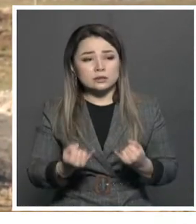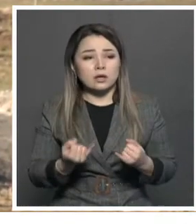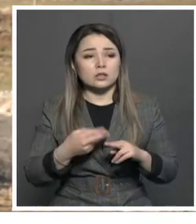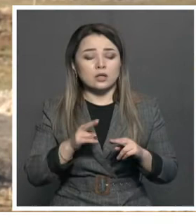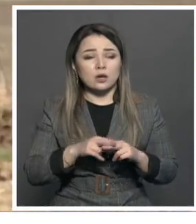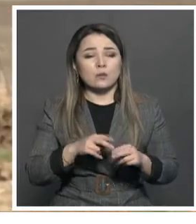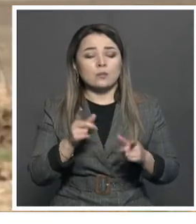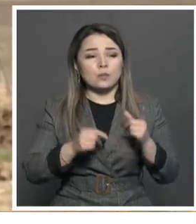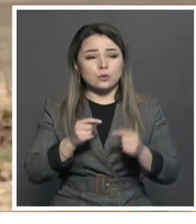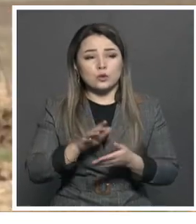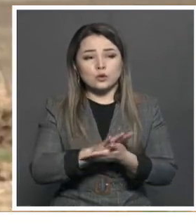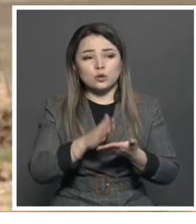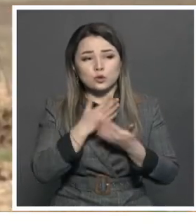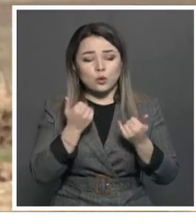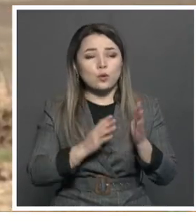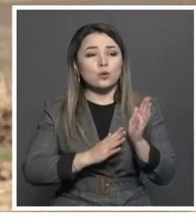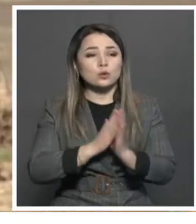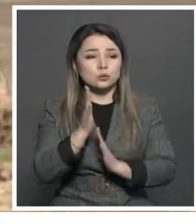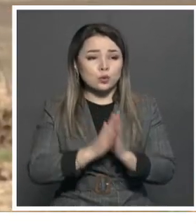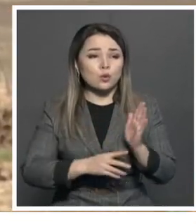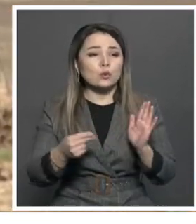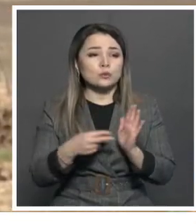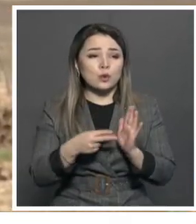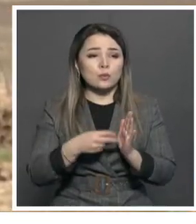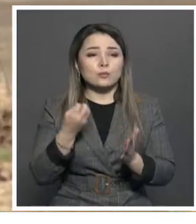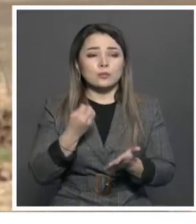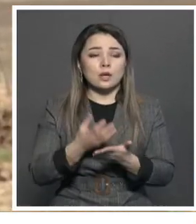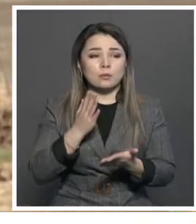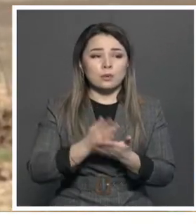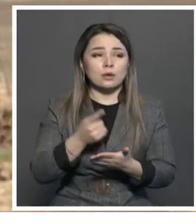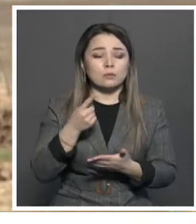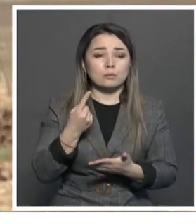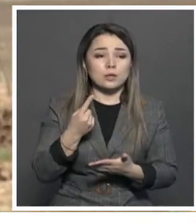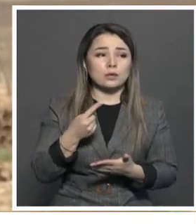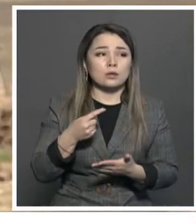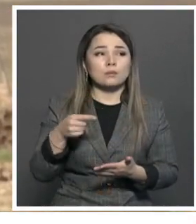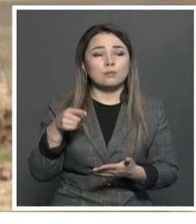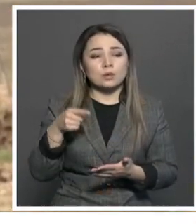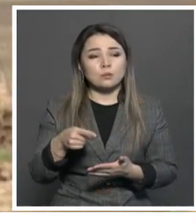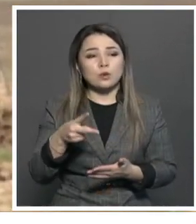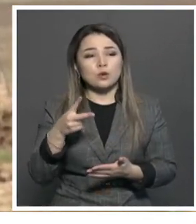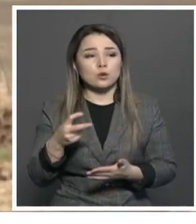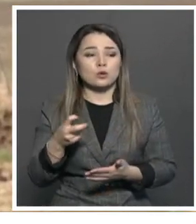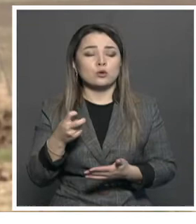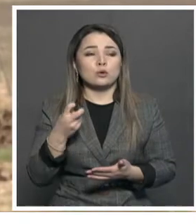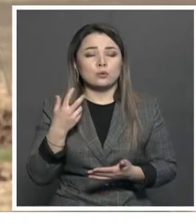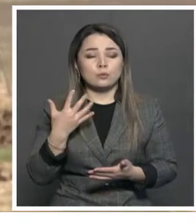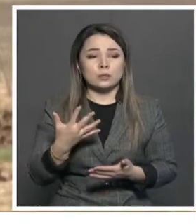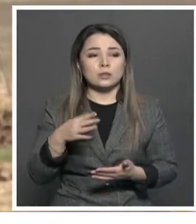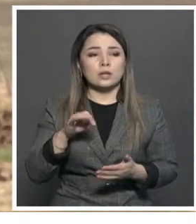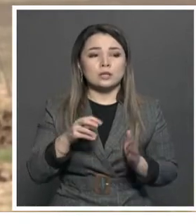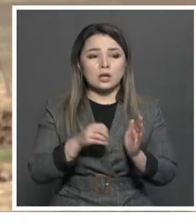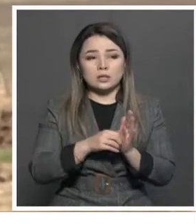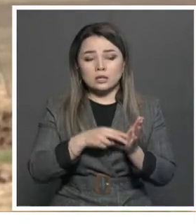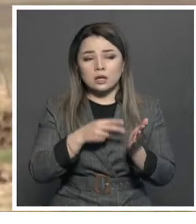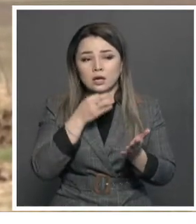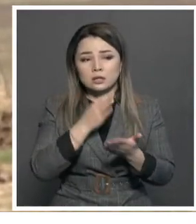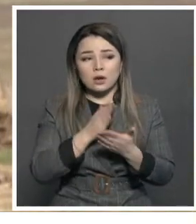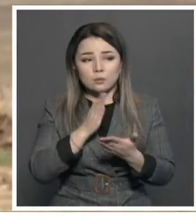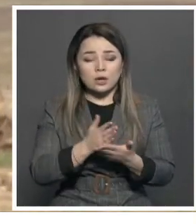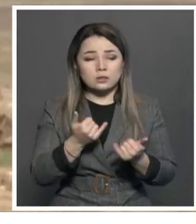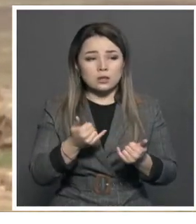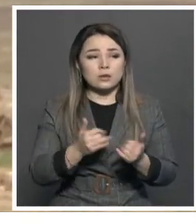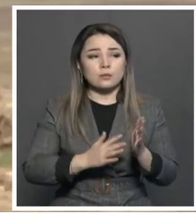бәріне сүт жоқ, шөптің бағасы қымбат. Білесіңіздің өзі 1200-300 теңгеге кетіп барады. Қырдың